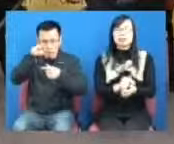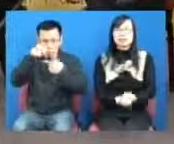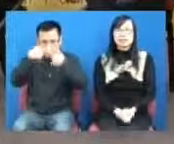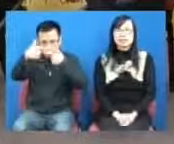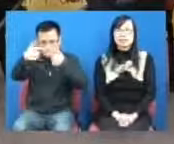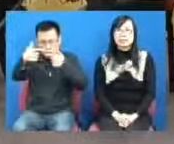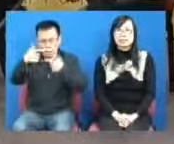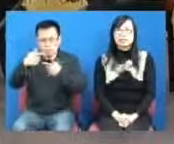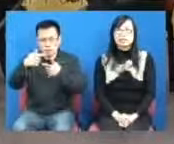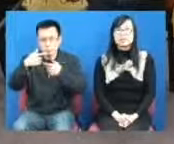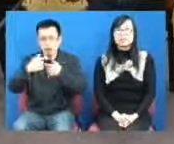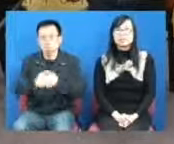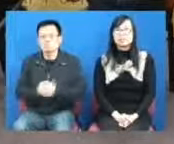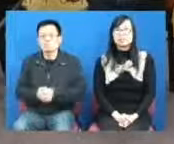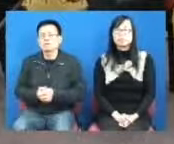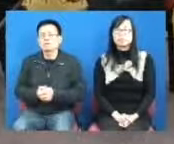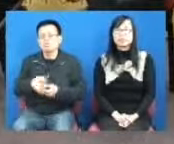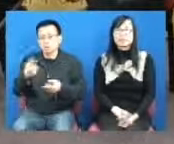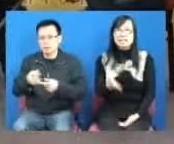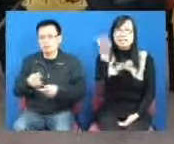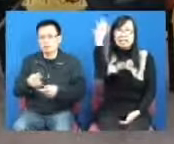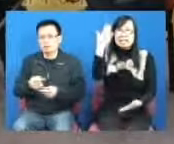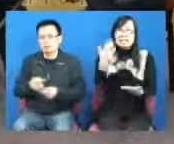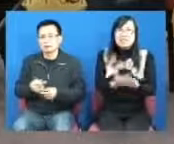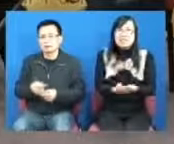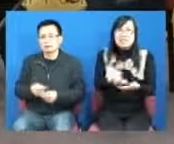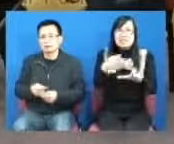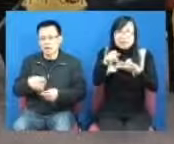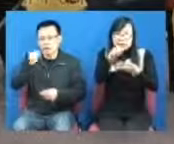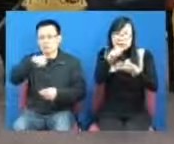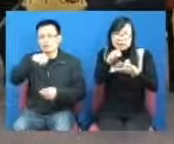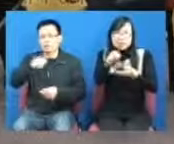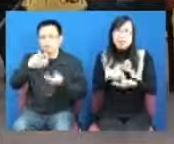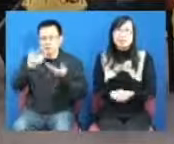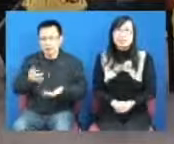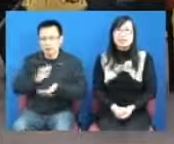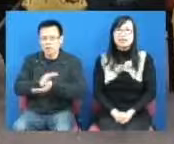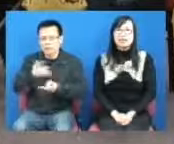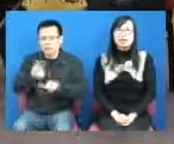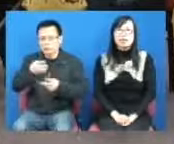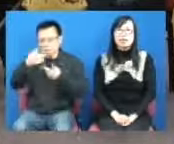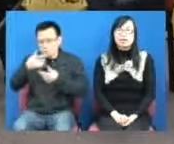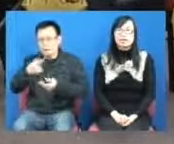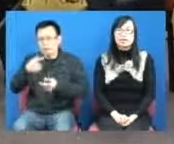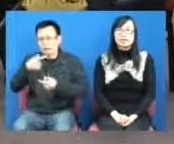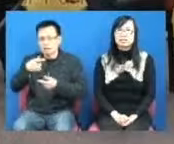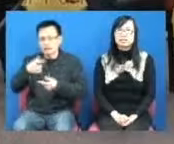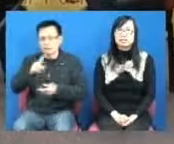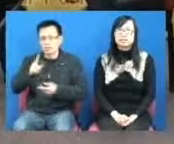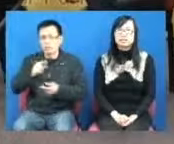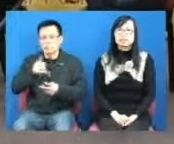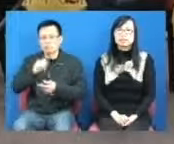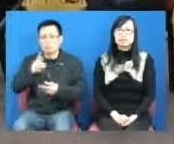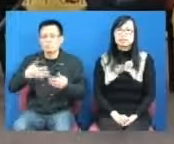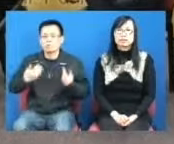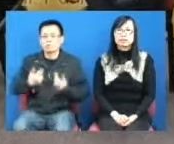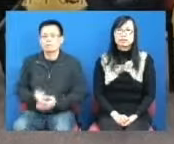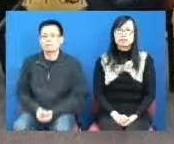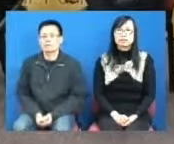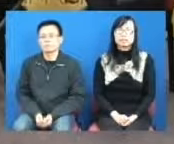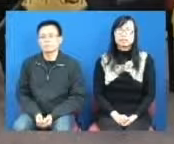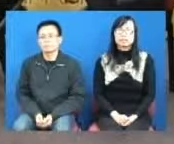一點以前就以前今晚被人吃飯今晚被人玩了現在看長一點真的看